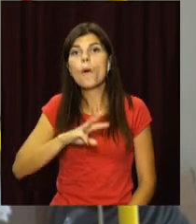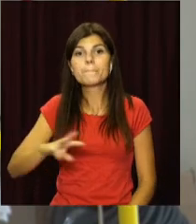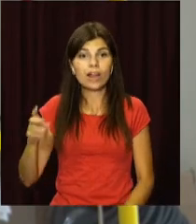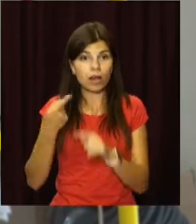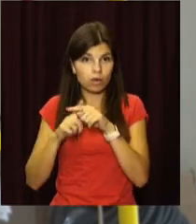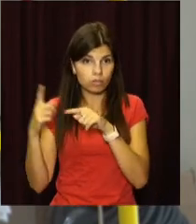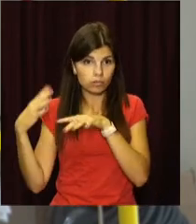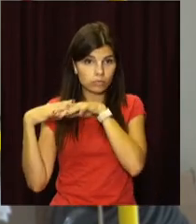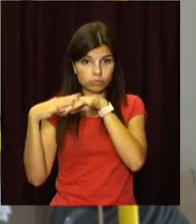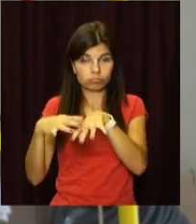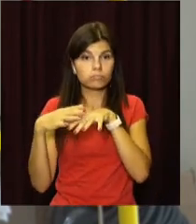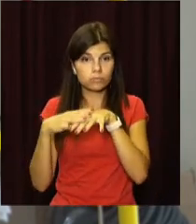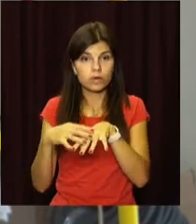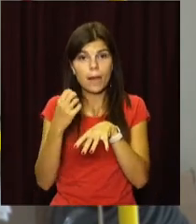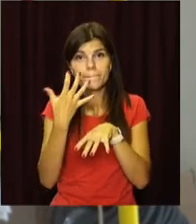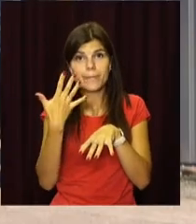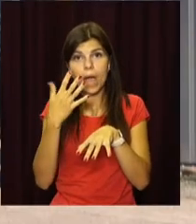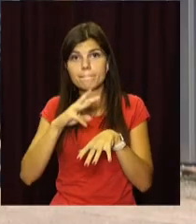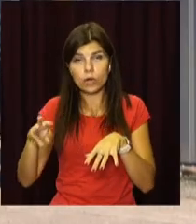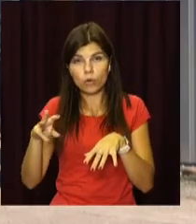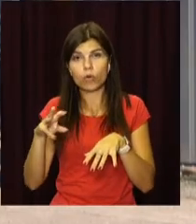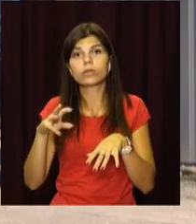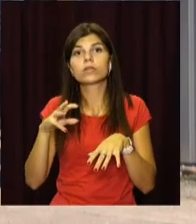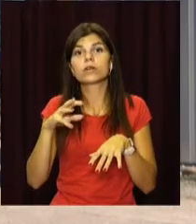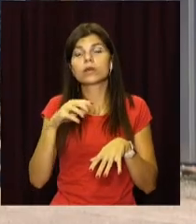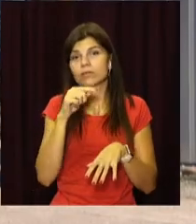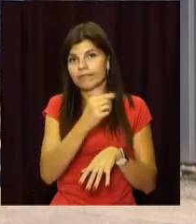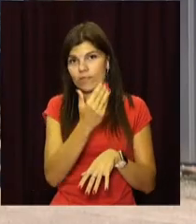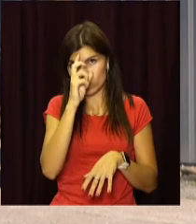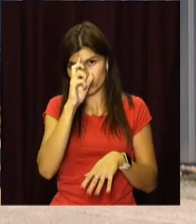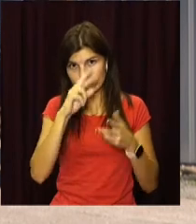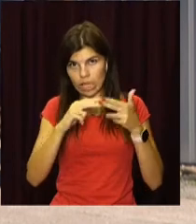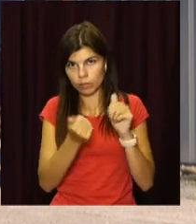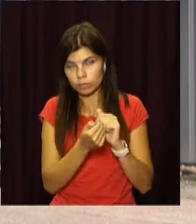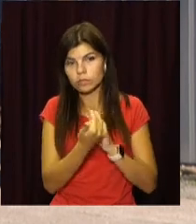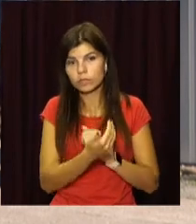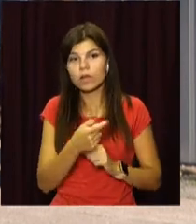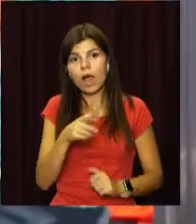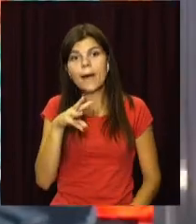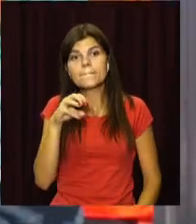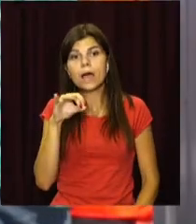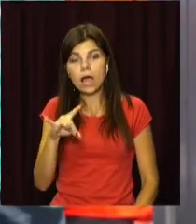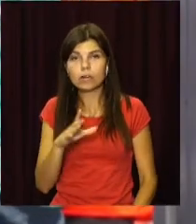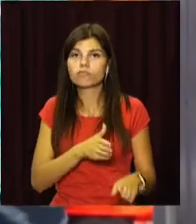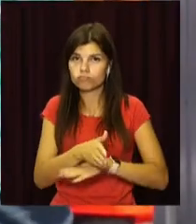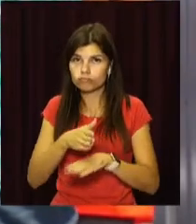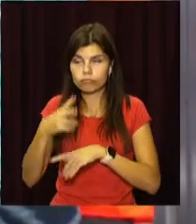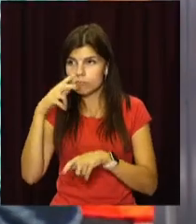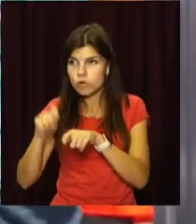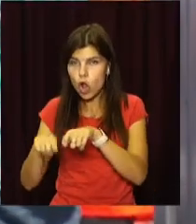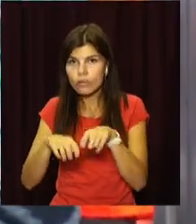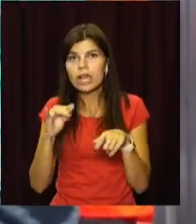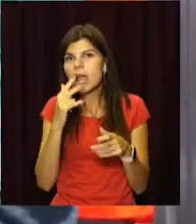співфінансування буде з нашого бюджету 15 мільйонів. Хід робіт в навчальних закладах перевірили міський голова Кам'янського Андрій Білоус та